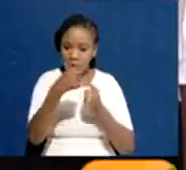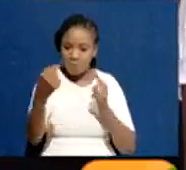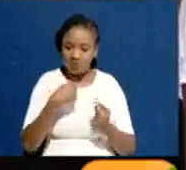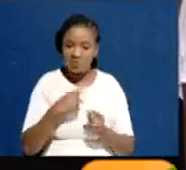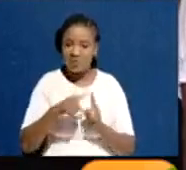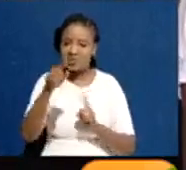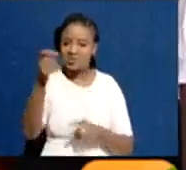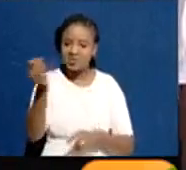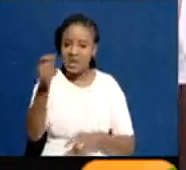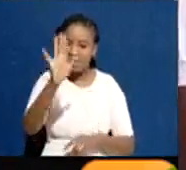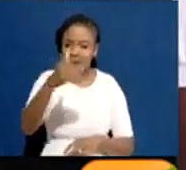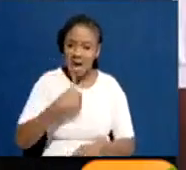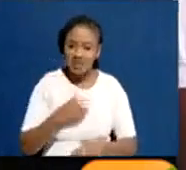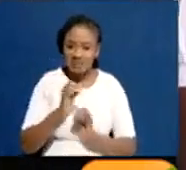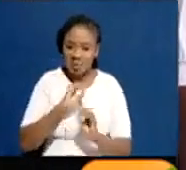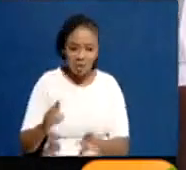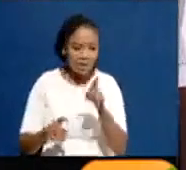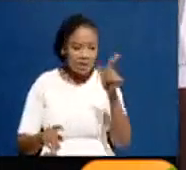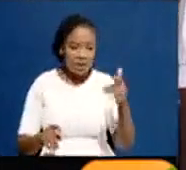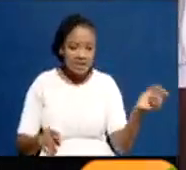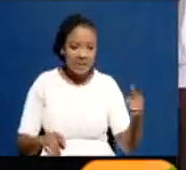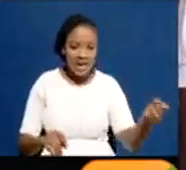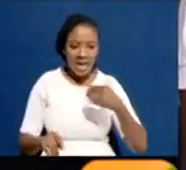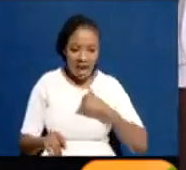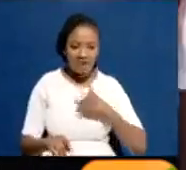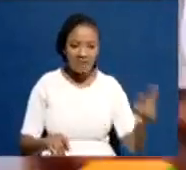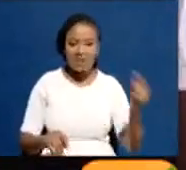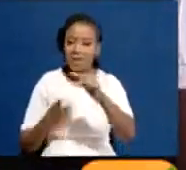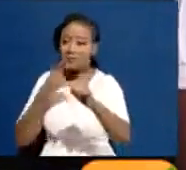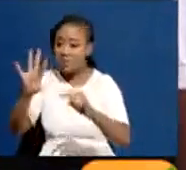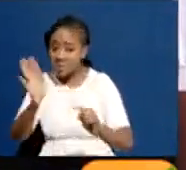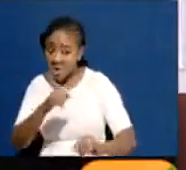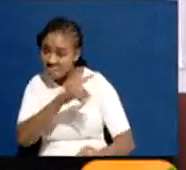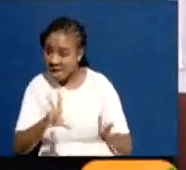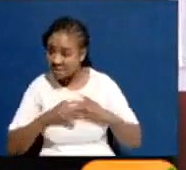mshahara. Ule yako na mshahara anakuja kukuambia ati upinge.